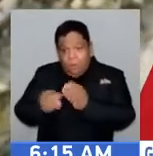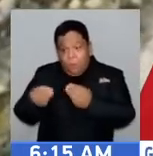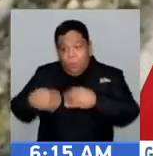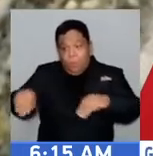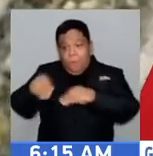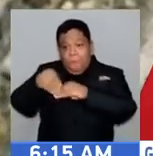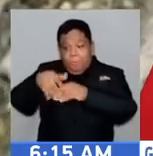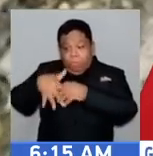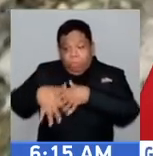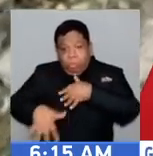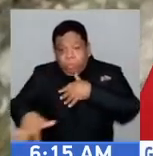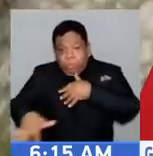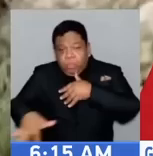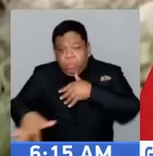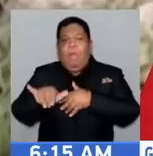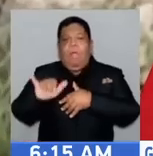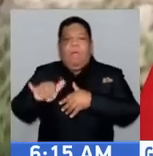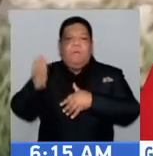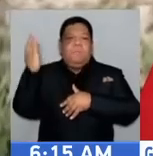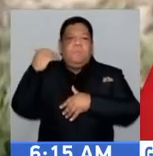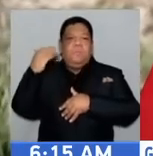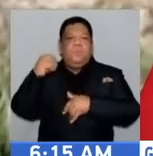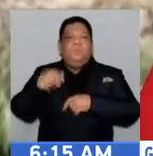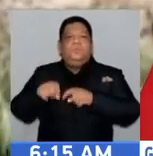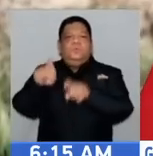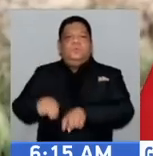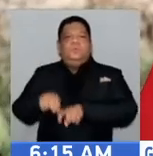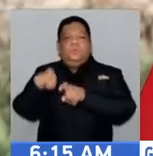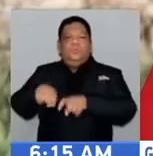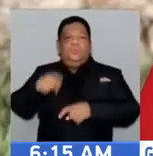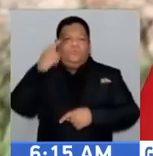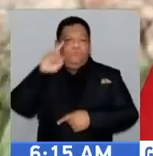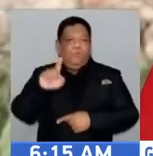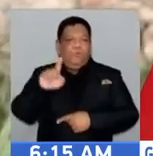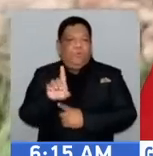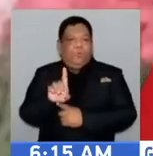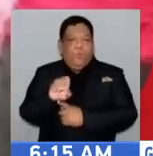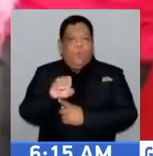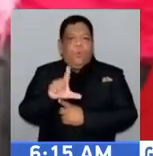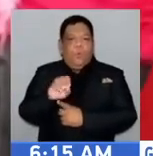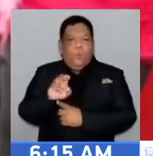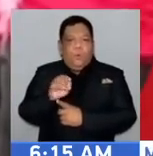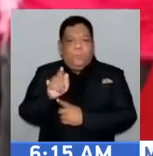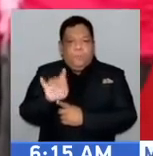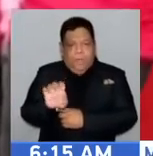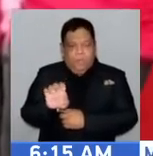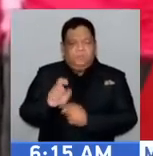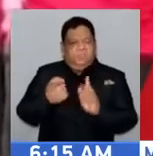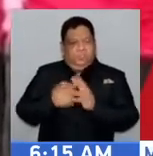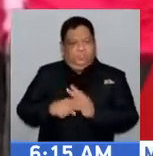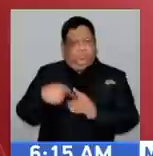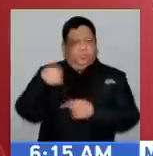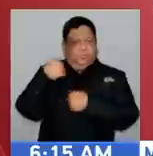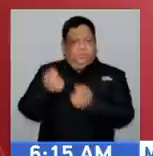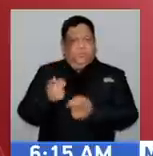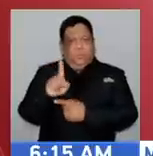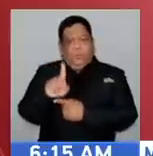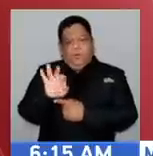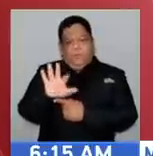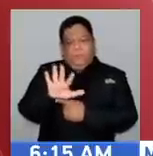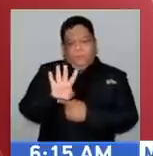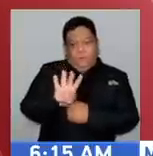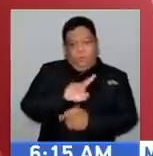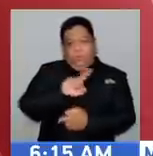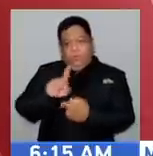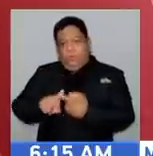abandonadong manual excavation site ng dolomite na nagsimula noong 1954 hanggang 1984. Mining